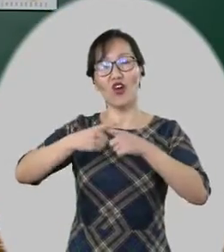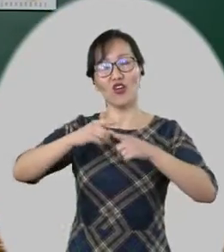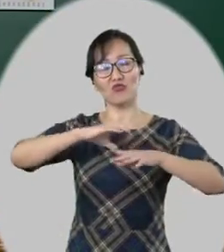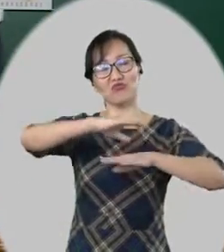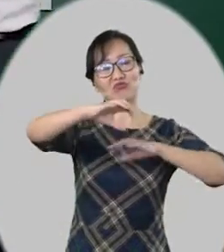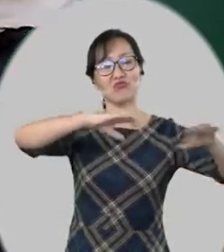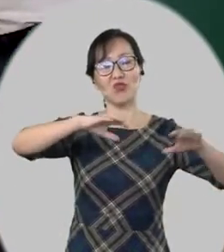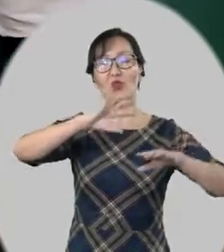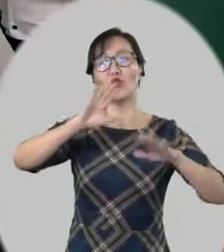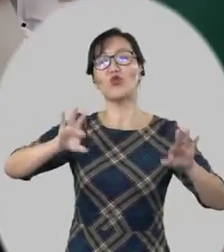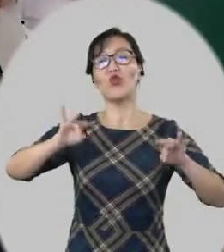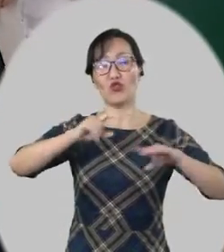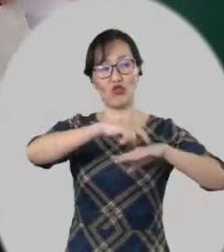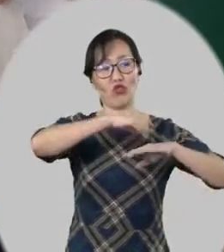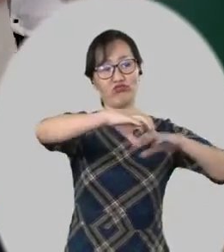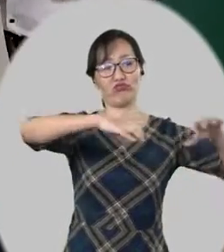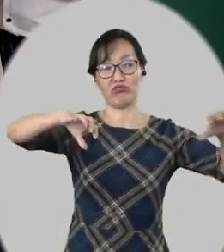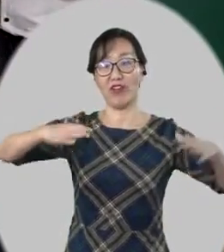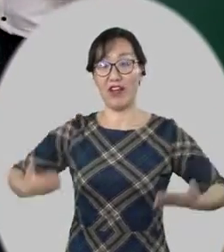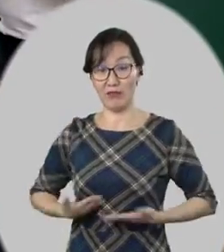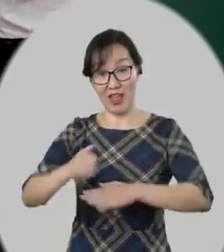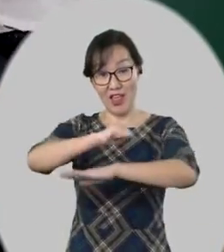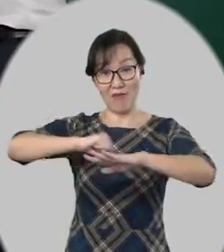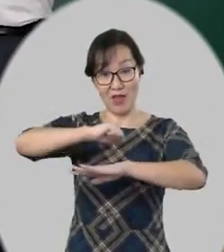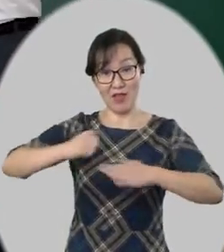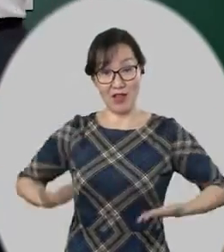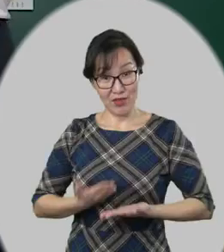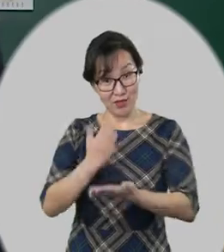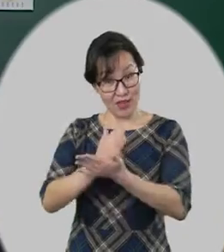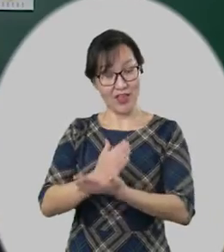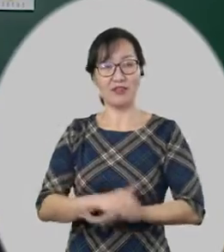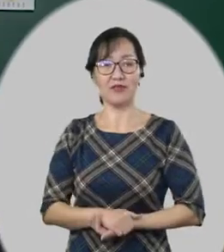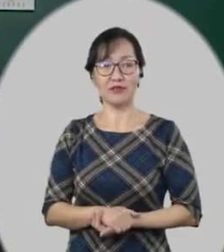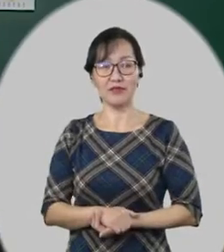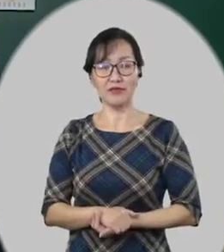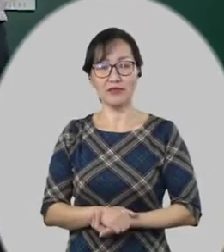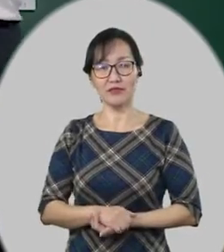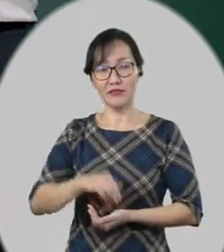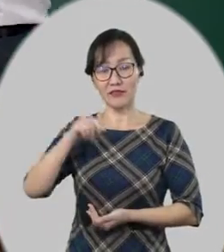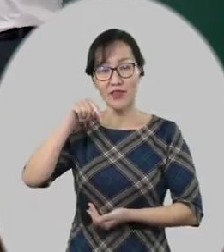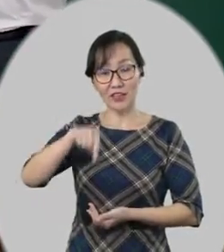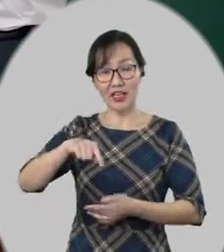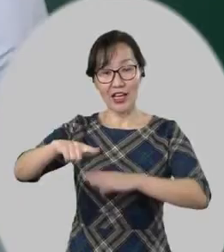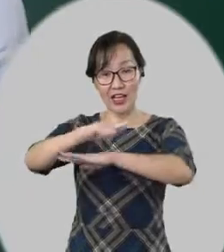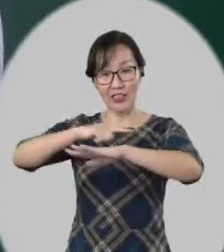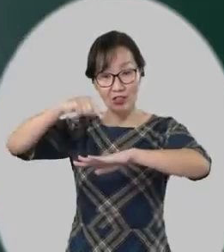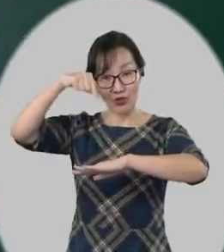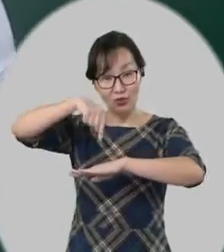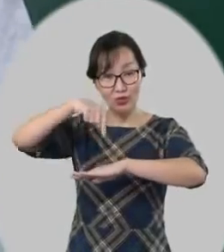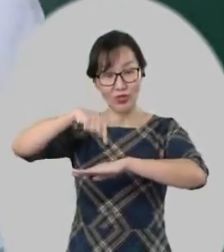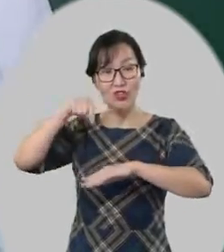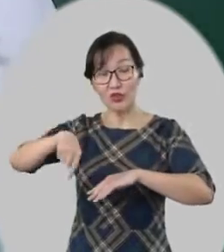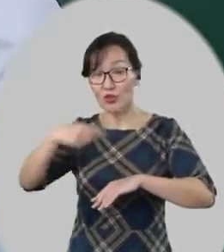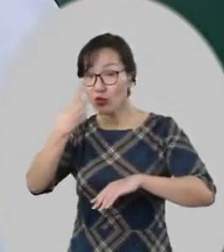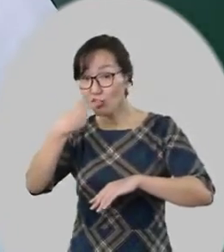аймаг дээрээ амьдарч суралцаж байгаа юм байна. За, тэгвэл одоо энэ газрын зураг дээр өнөөдрийн